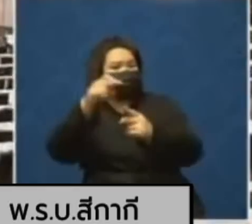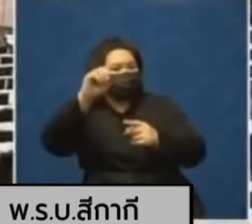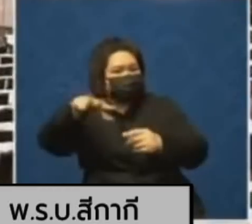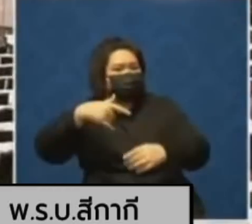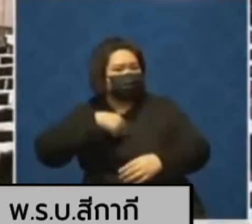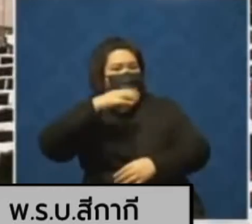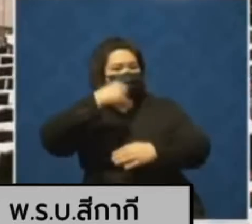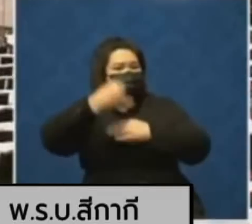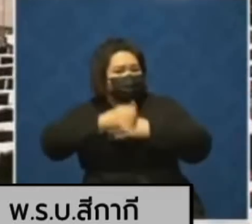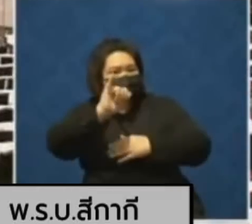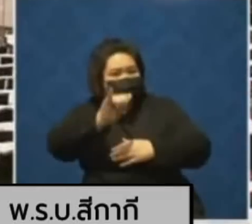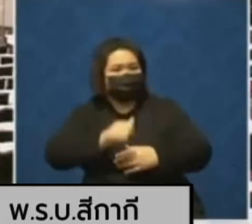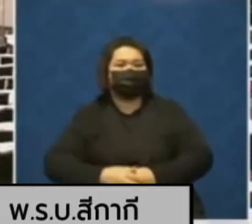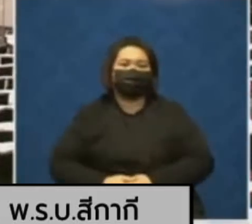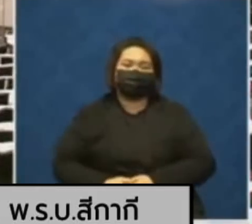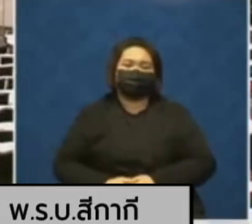บเลย